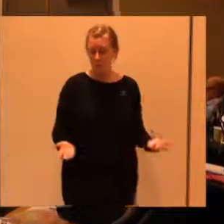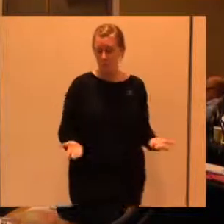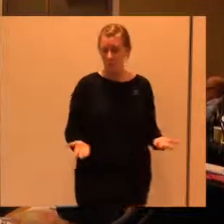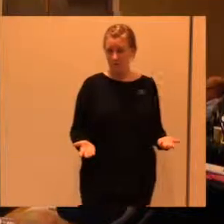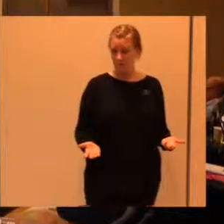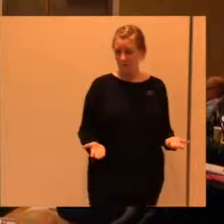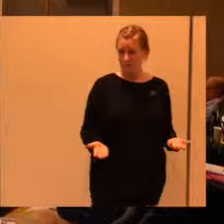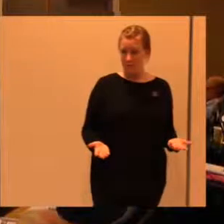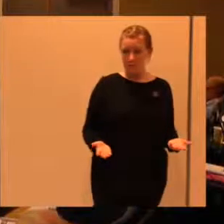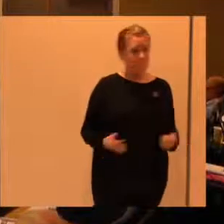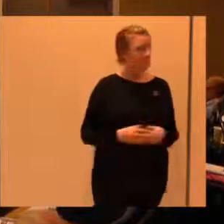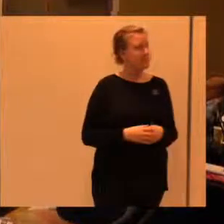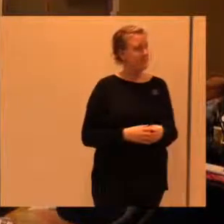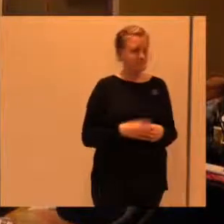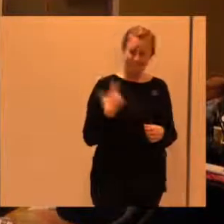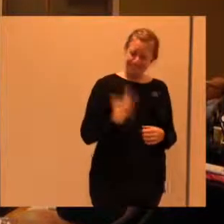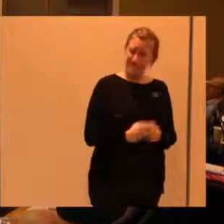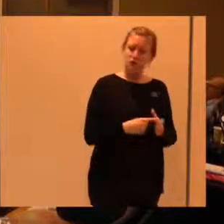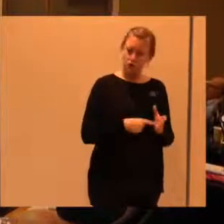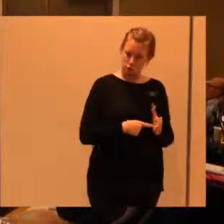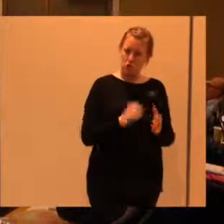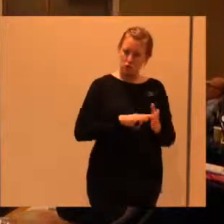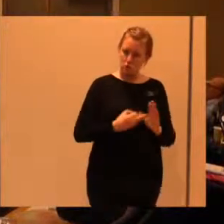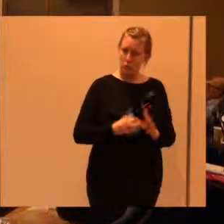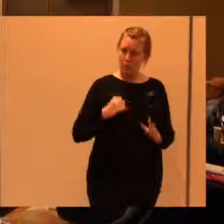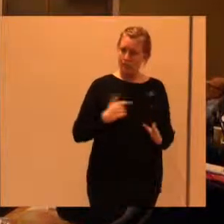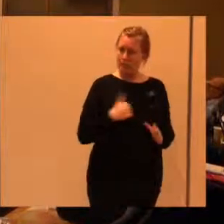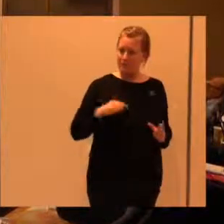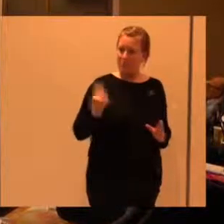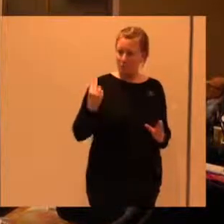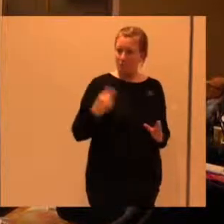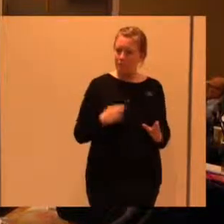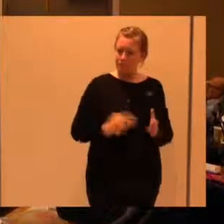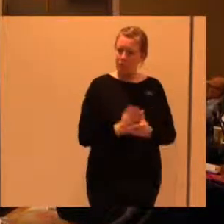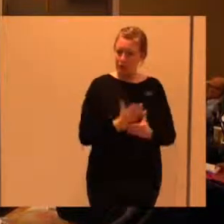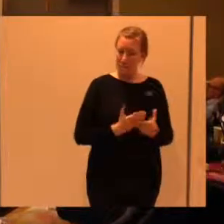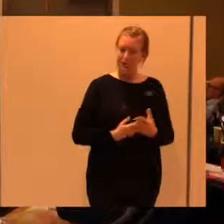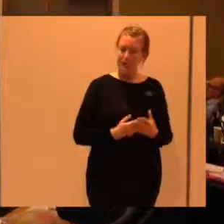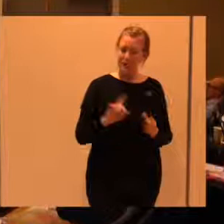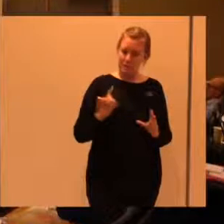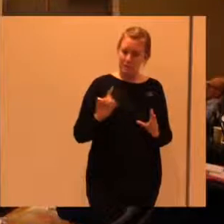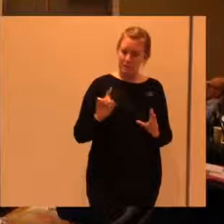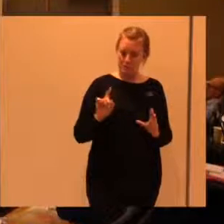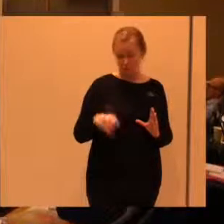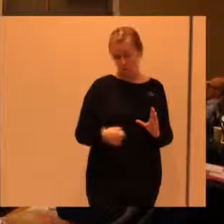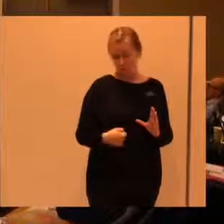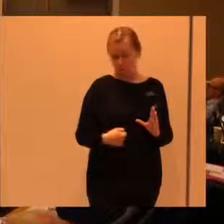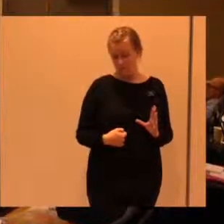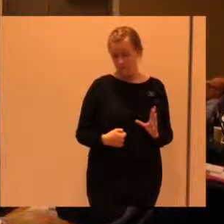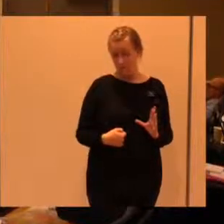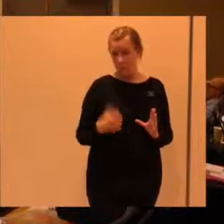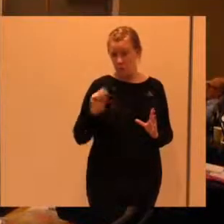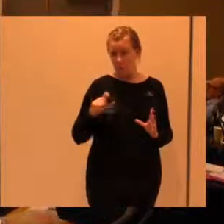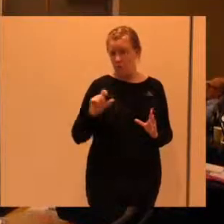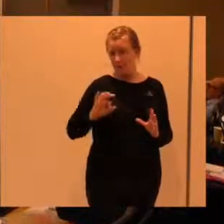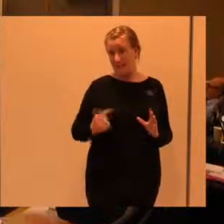till. Så vi håller på med den typen av projekt. Vi också kartlägger krav på digital tillgänglighet på det sättet då. Så det